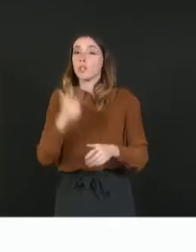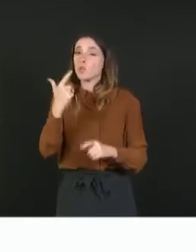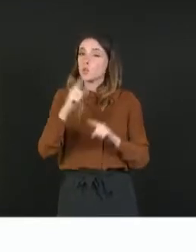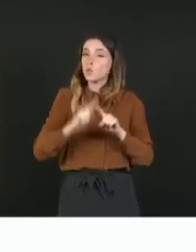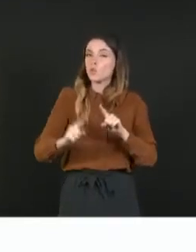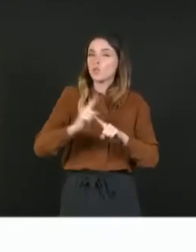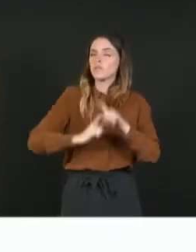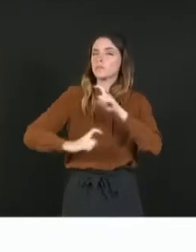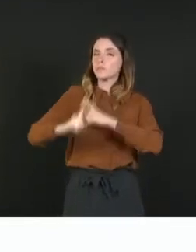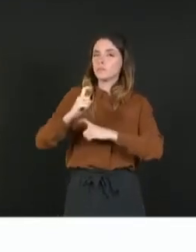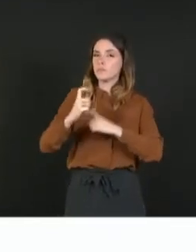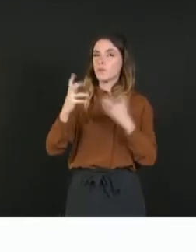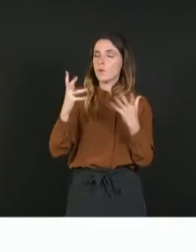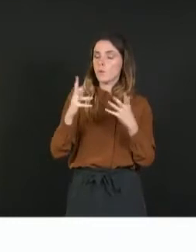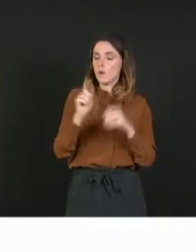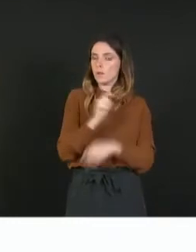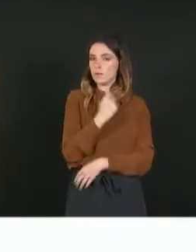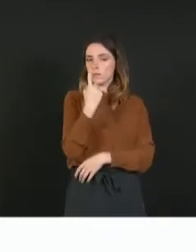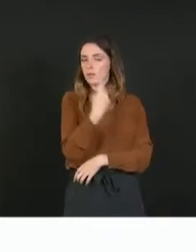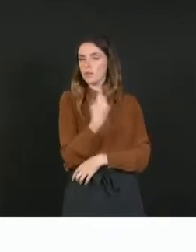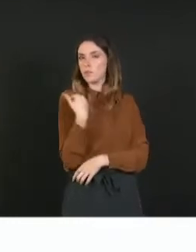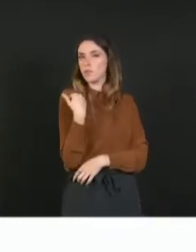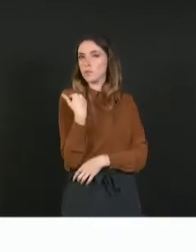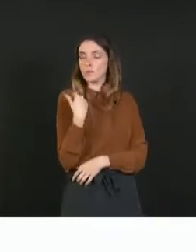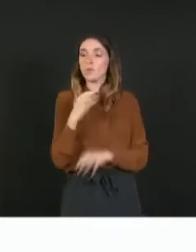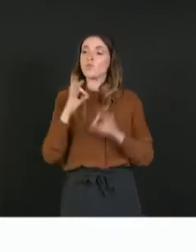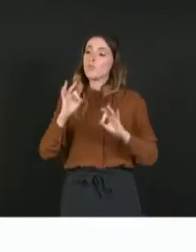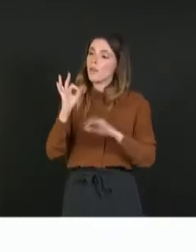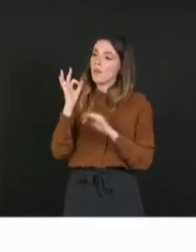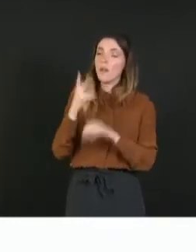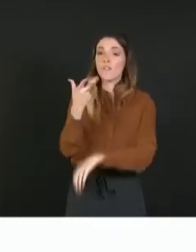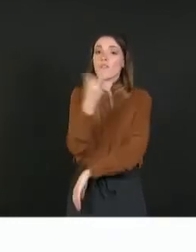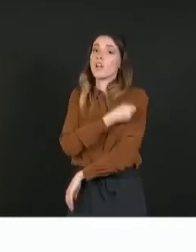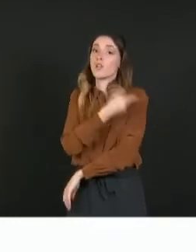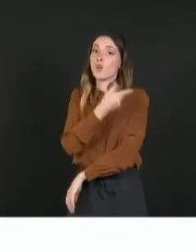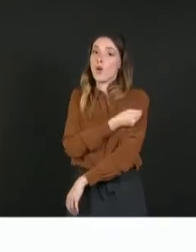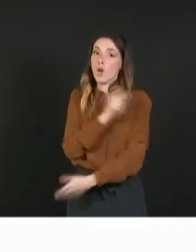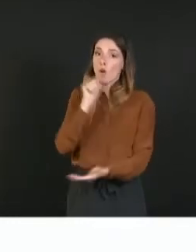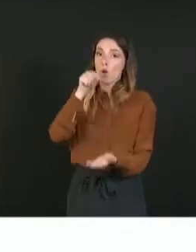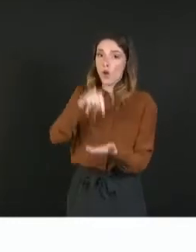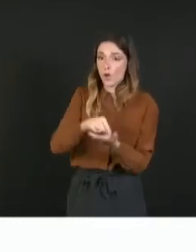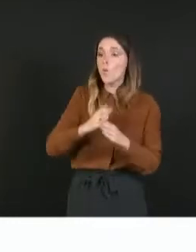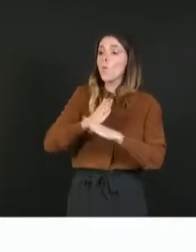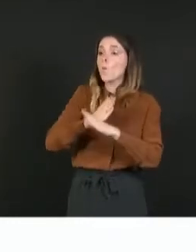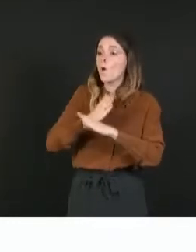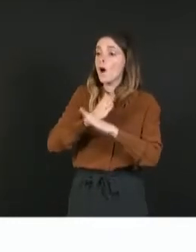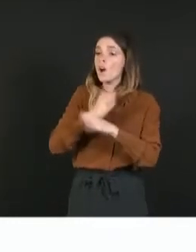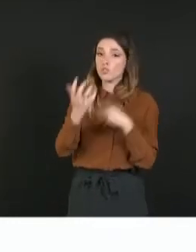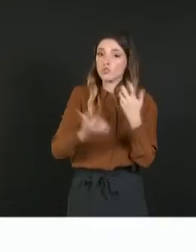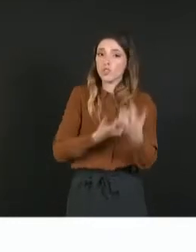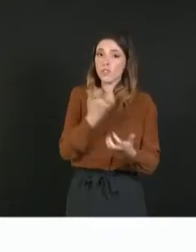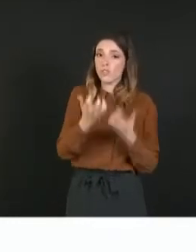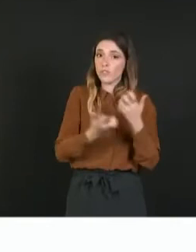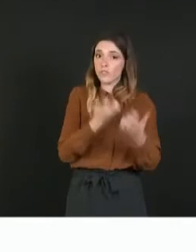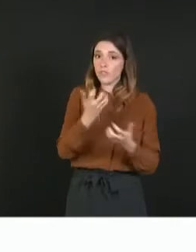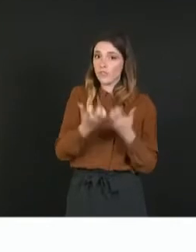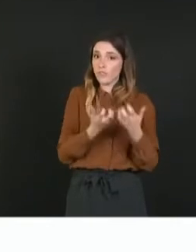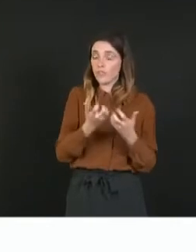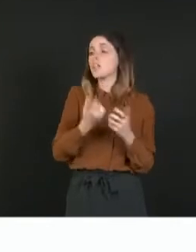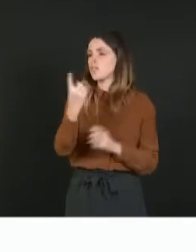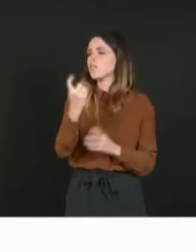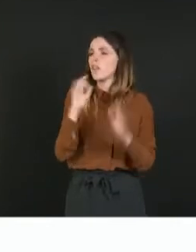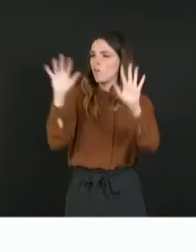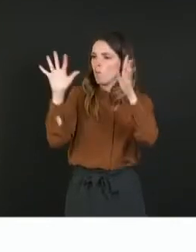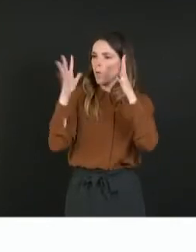question qui était précédente. Juste compléter aussi que sur le bois, à Val-de-Reuil, la chaufferie est une chaufferie urbaine au bois, avec des plaquettes qui viennent de la forêt